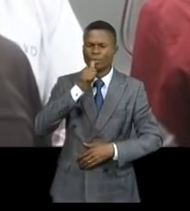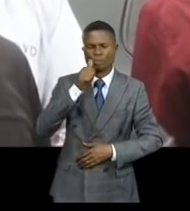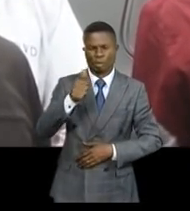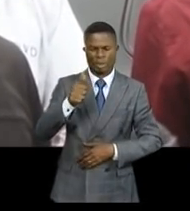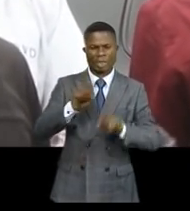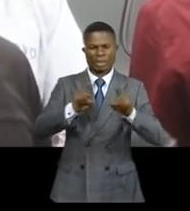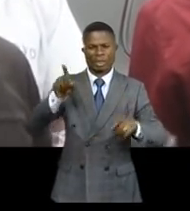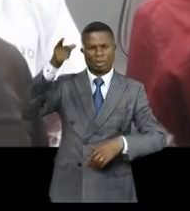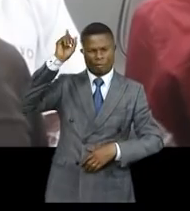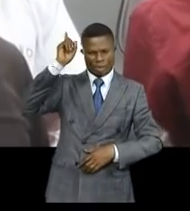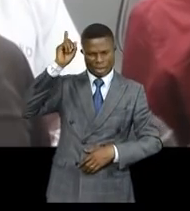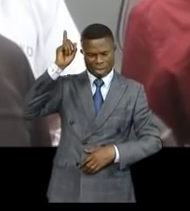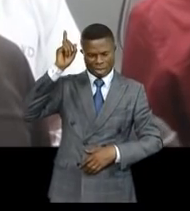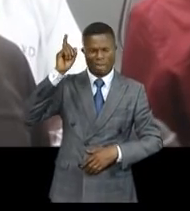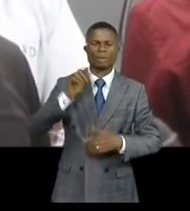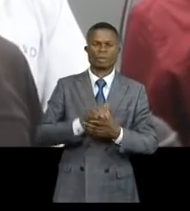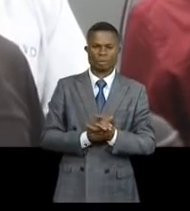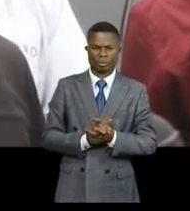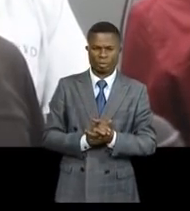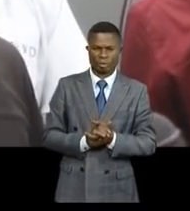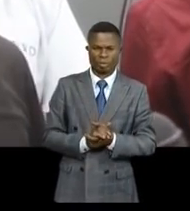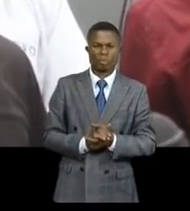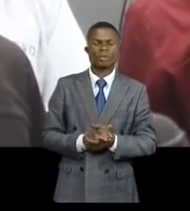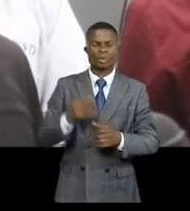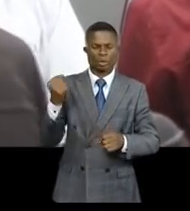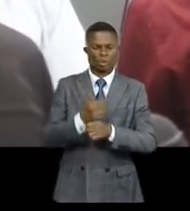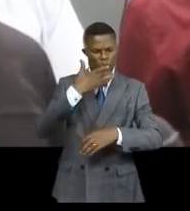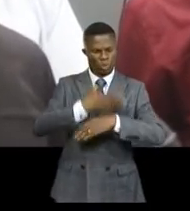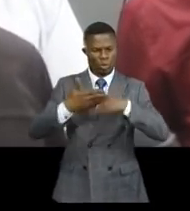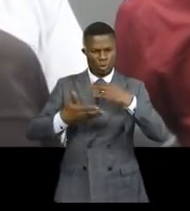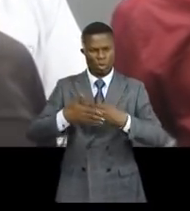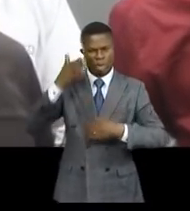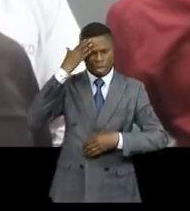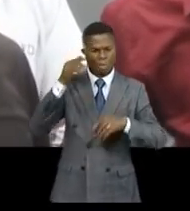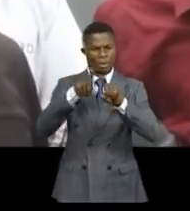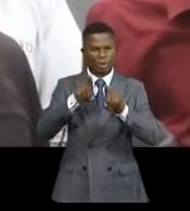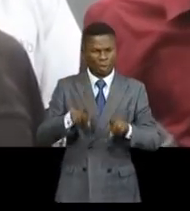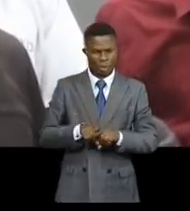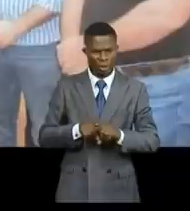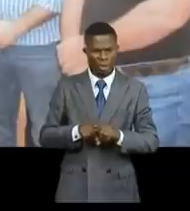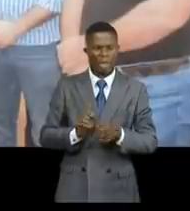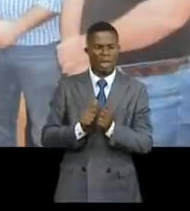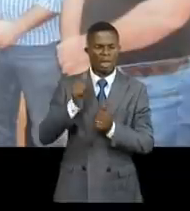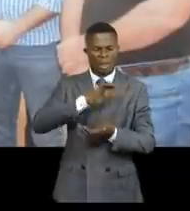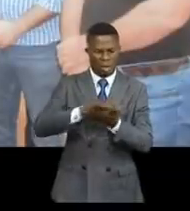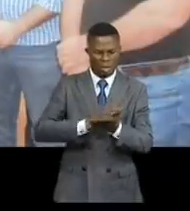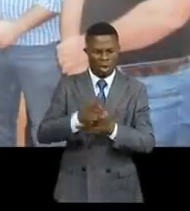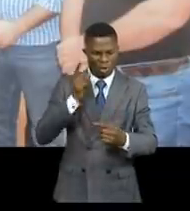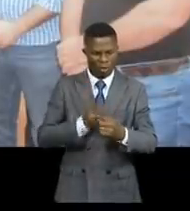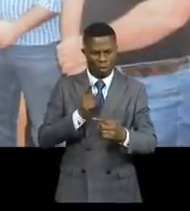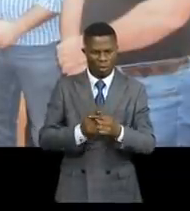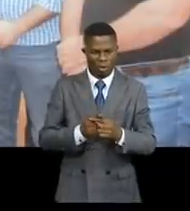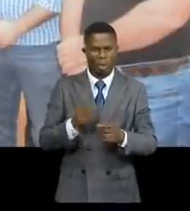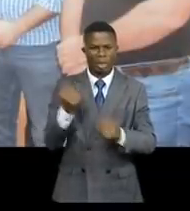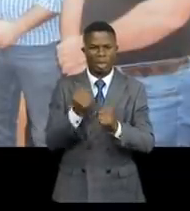de sa petite robe par rapport aux infrastructures, aux tronçons à bétonner. Une coopération entre le